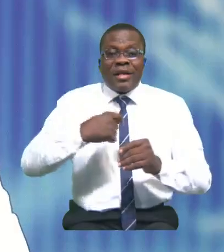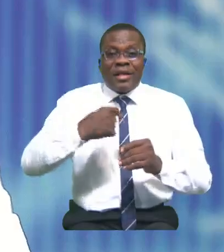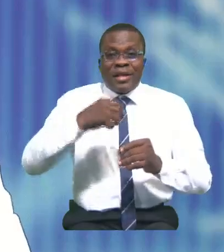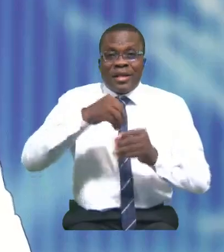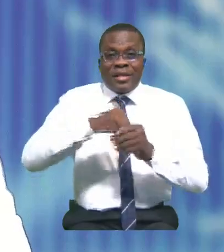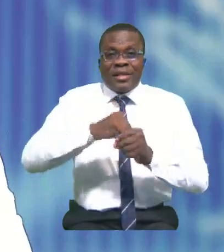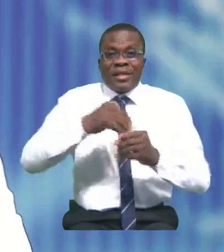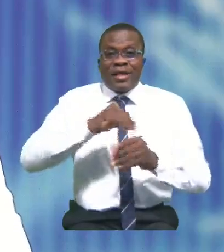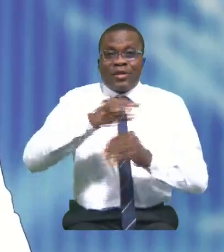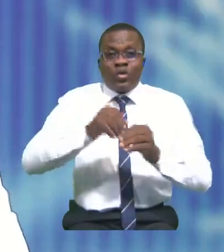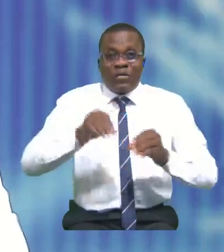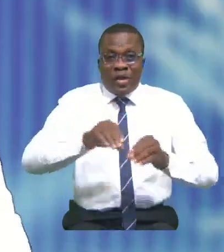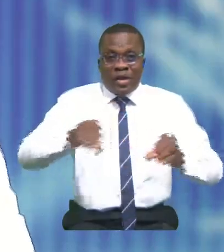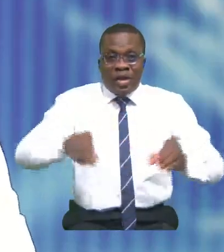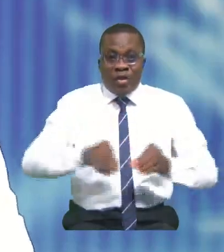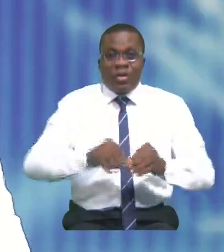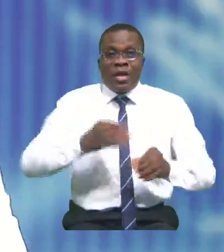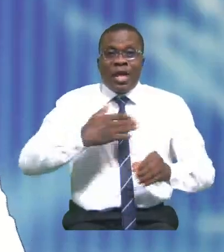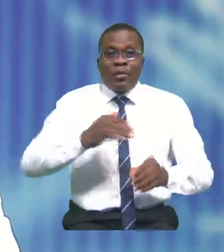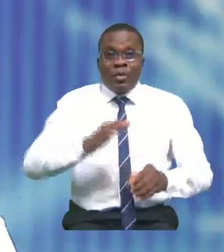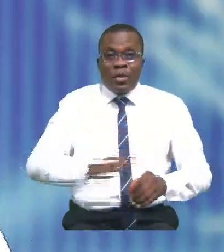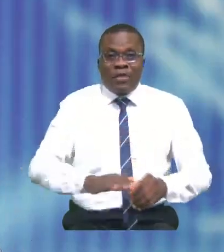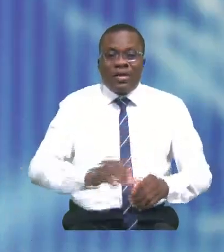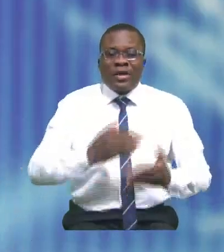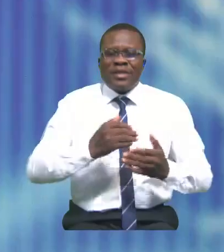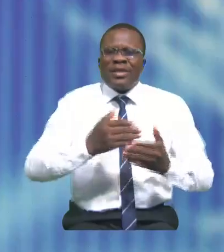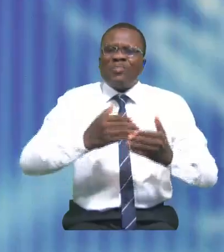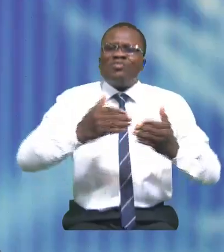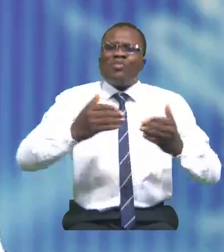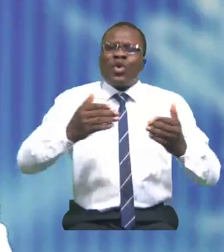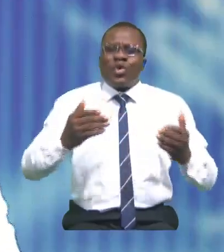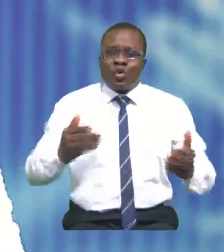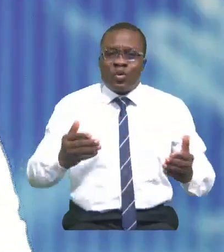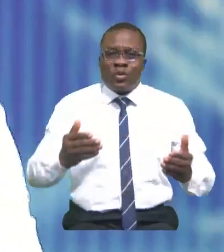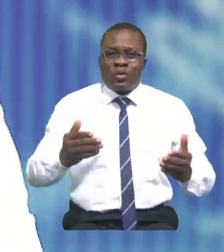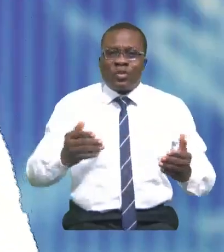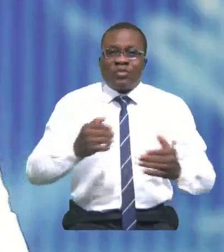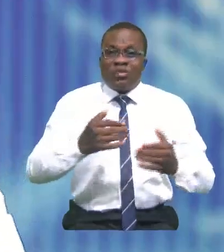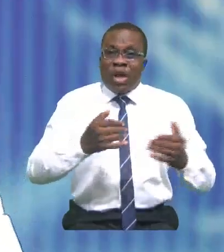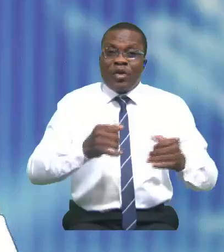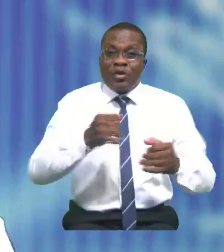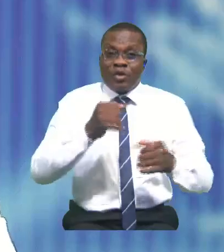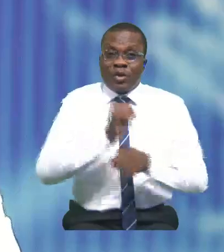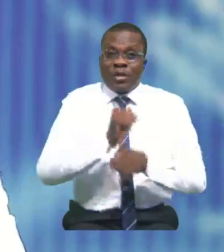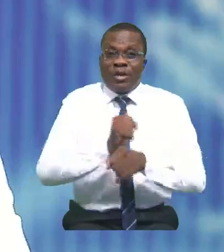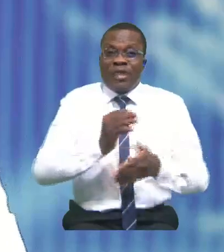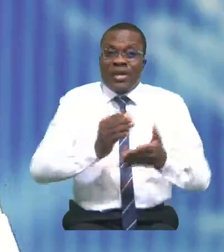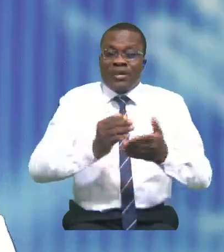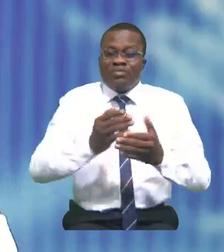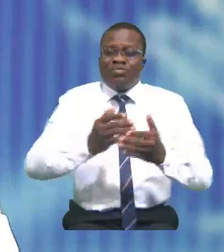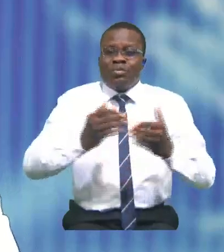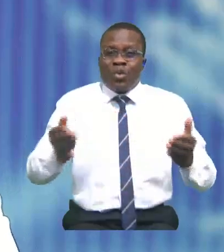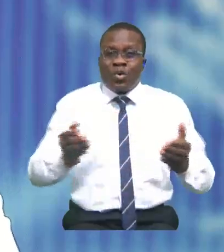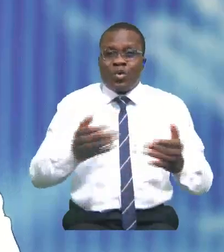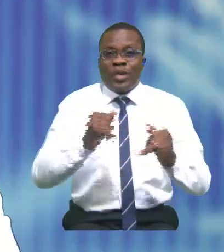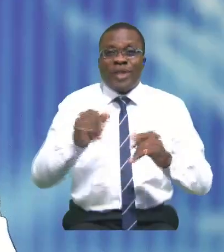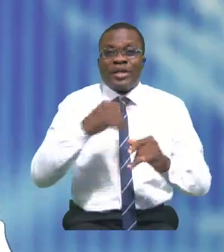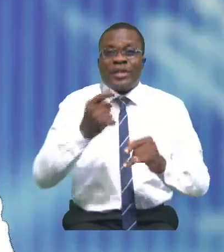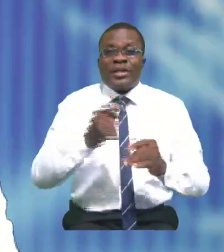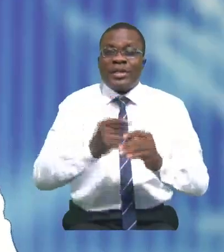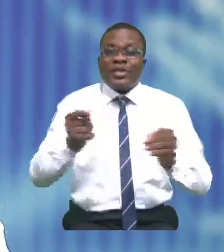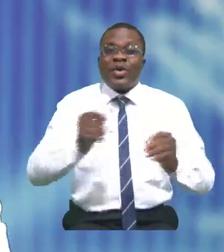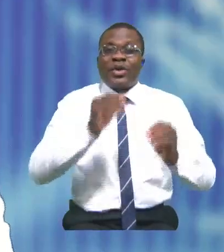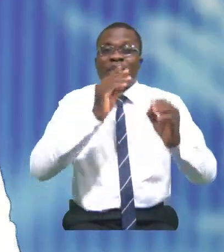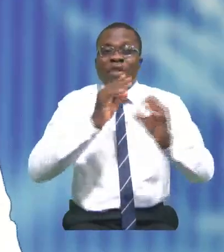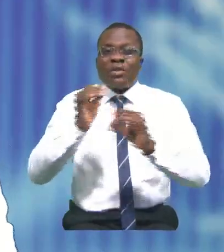commune mon enfance aussi parce que moi j'aime beaucoup j'ai joué beaucoup les gens disent aujourd'hui percussion mais nous on